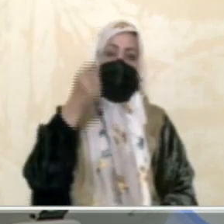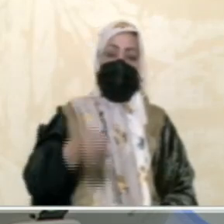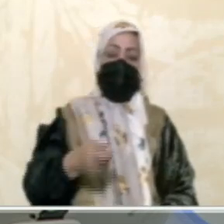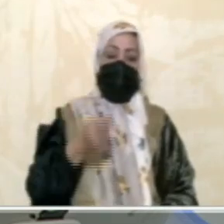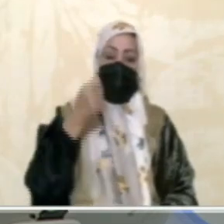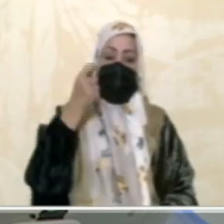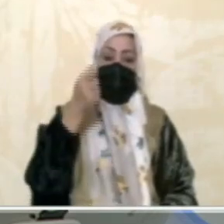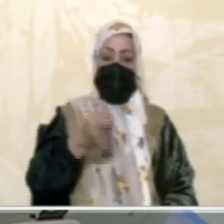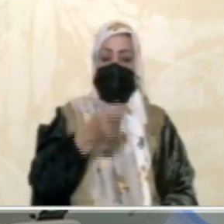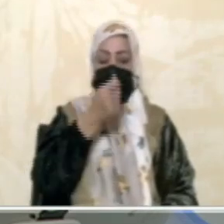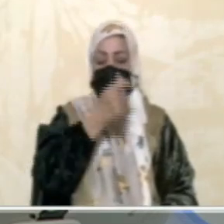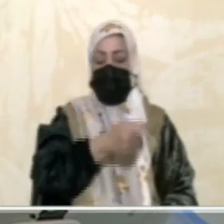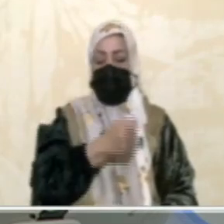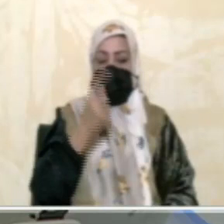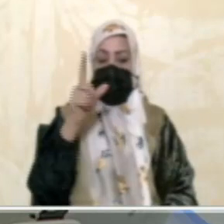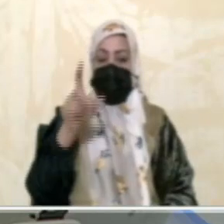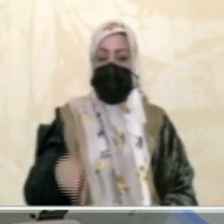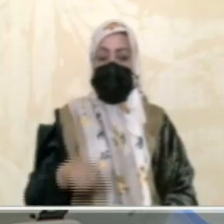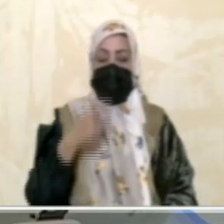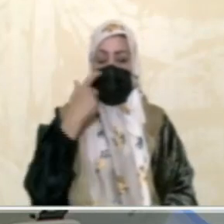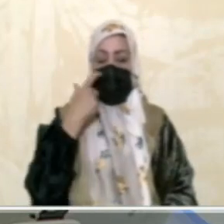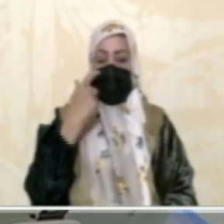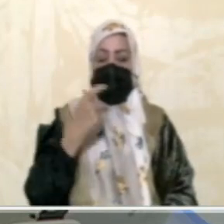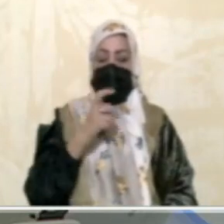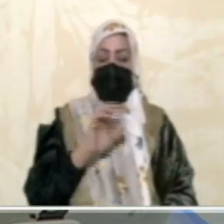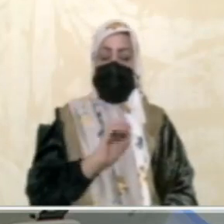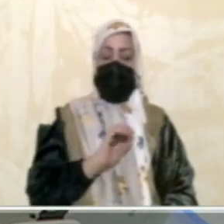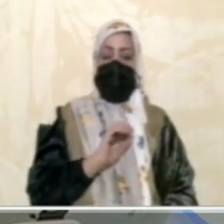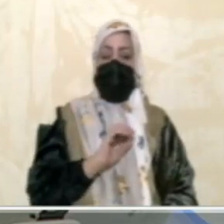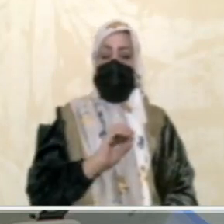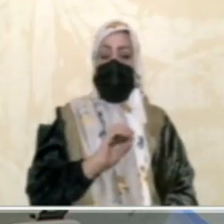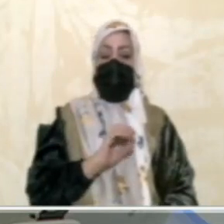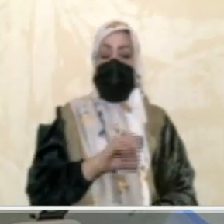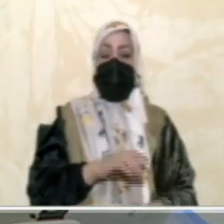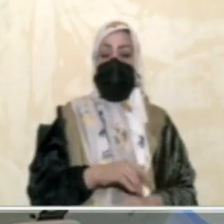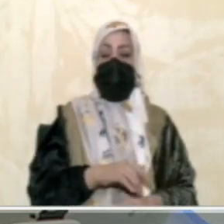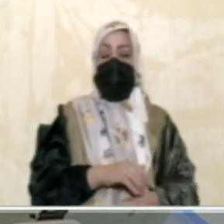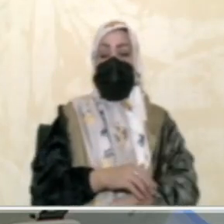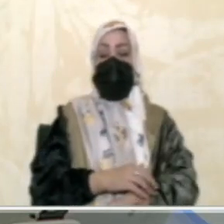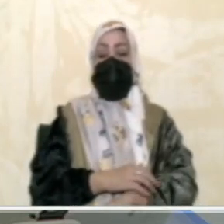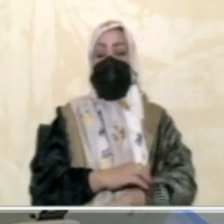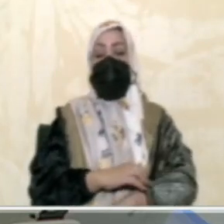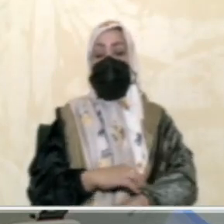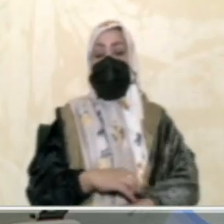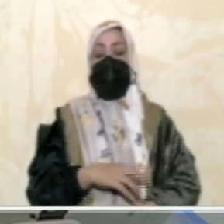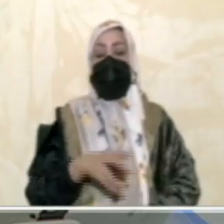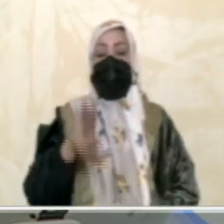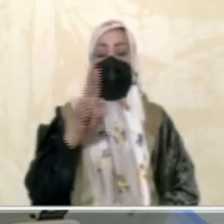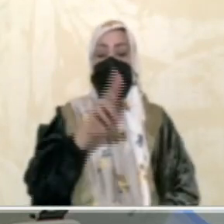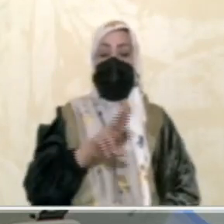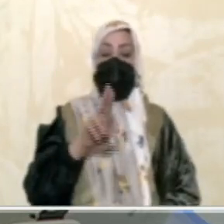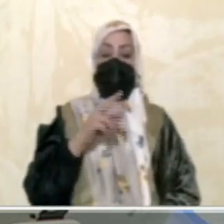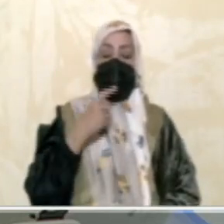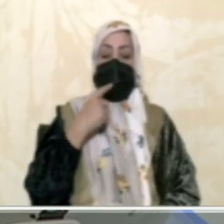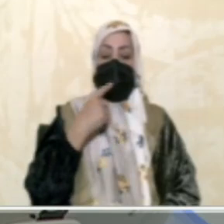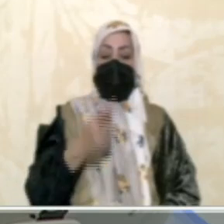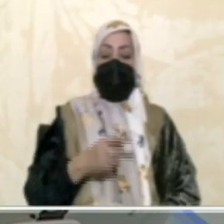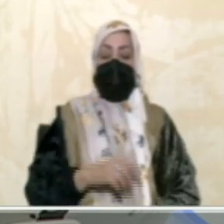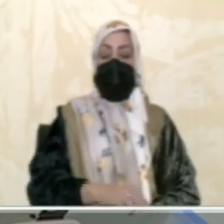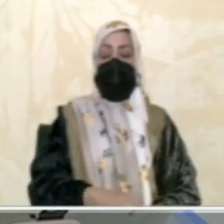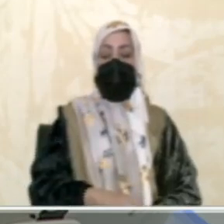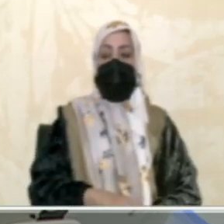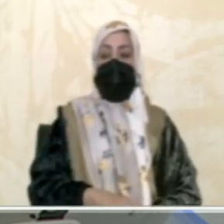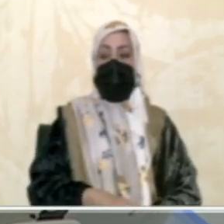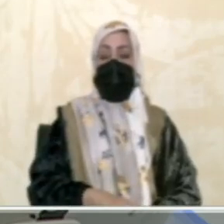لكن يا اخ عبد الناصر انا من خلال سؤالي لك اني يعني نقول انت ممكن بالامكان